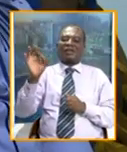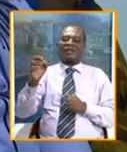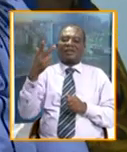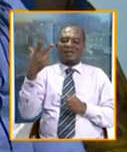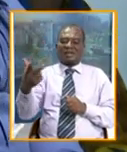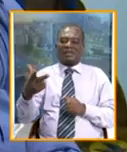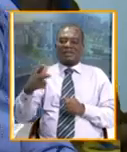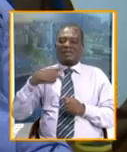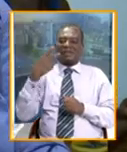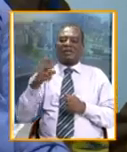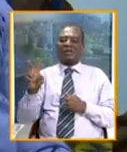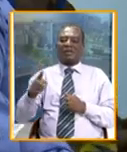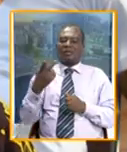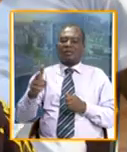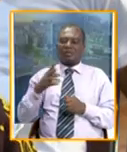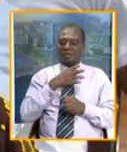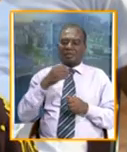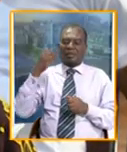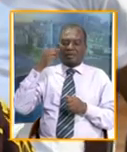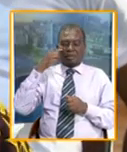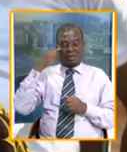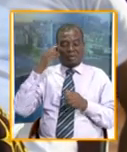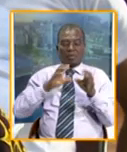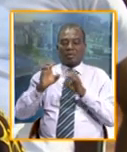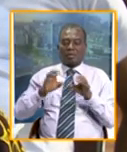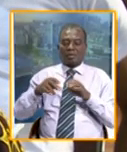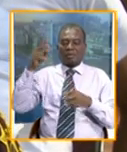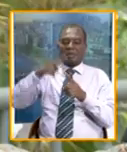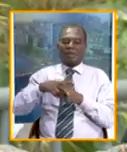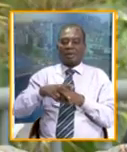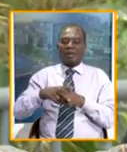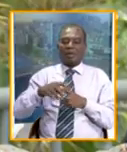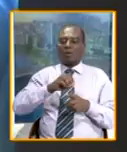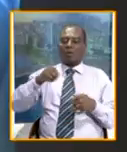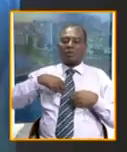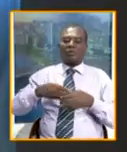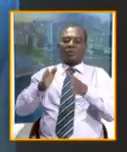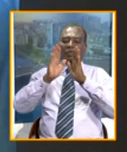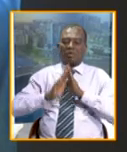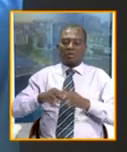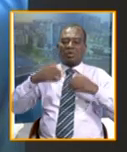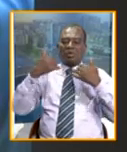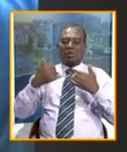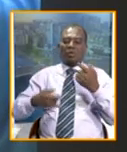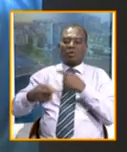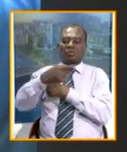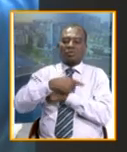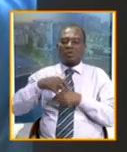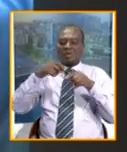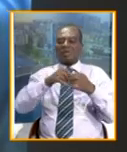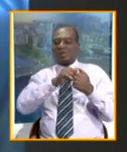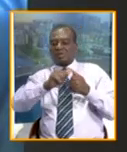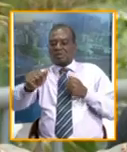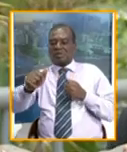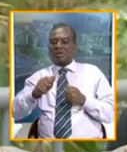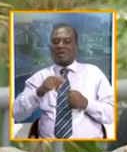Des communications qu'ont édifiées les consommateurs participants. On nous demande aujourd'hui de rester à distance des lignes de tension